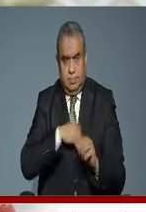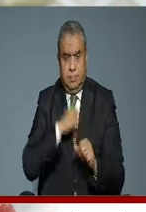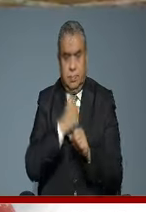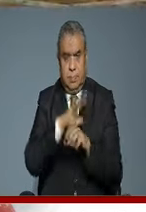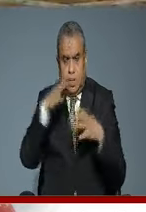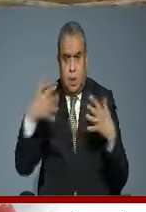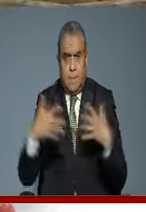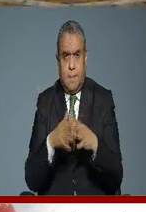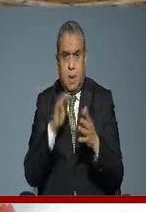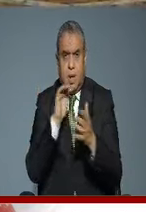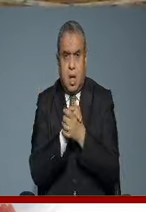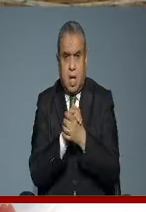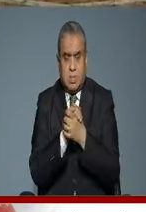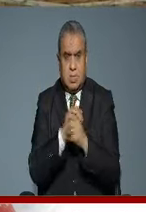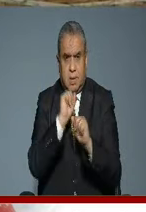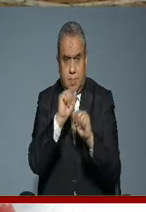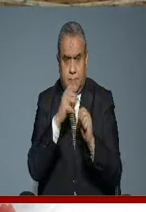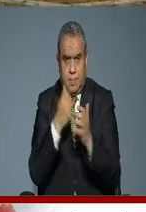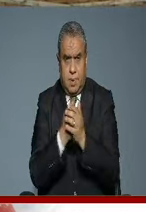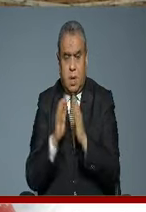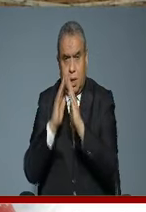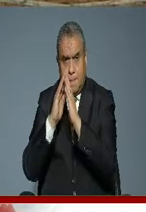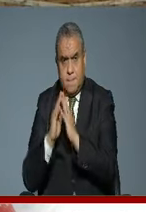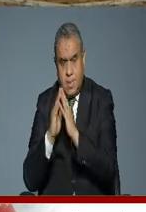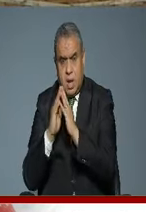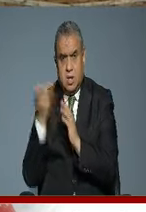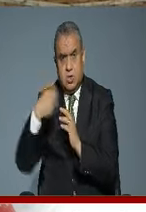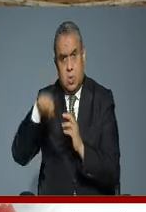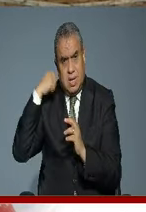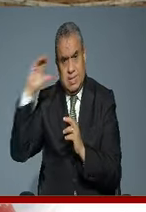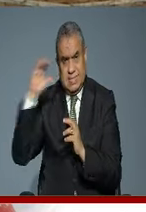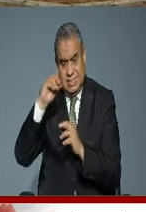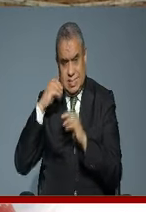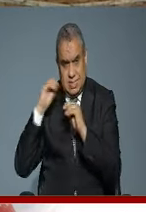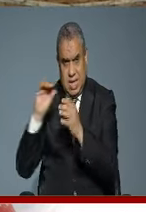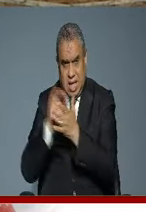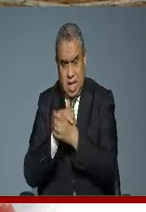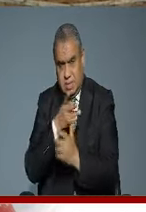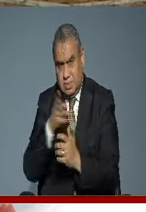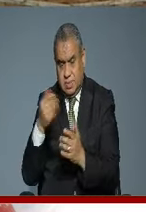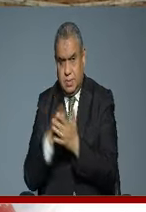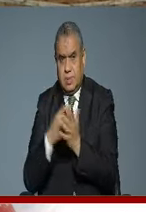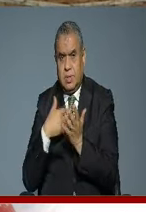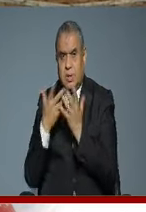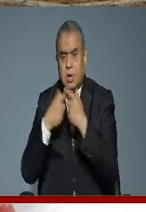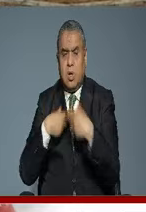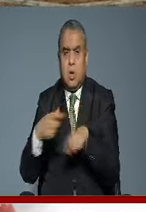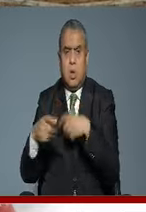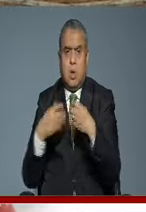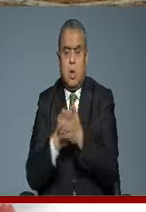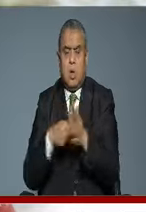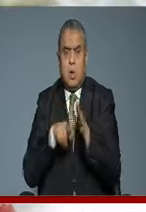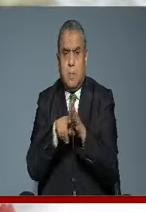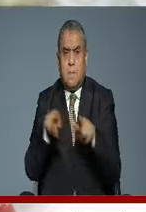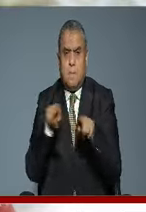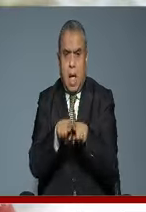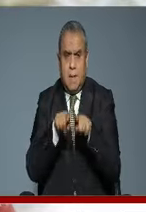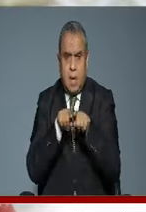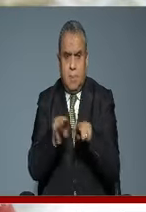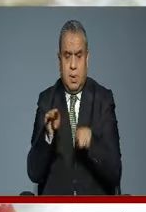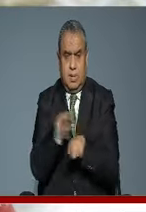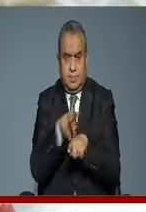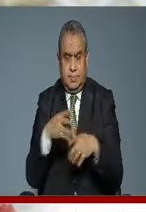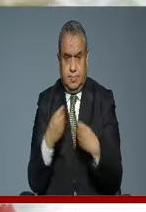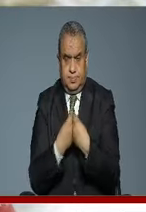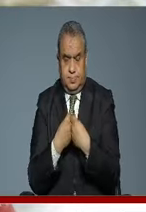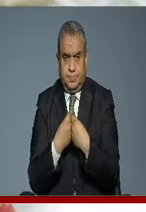أصدقائي وزملائي من مصر وفخامة الرئيس أن يقوم بعلاقة استراتيجية معنا،